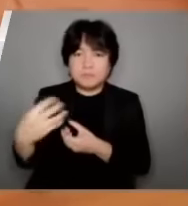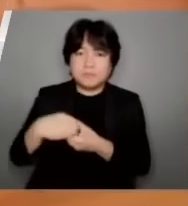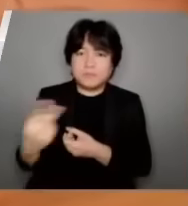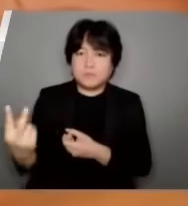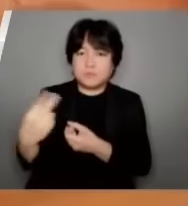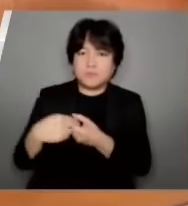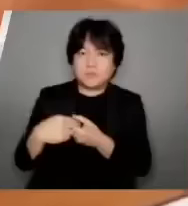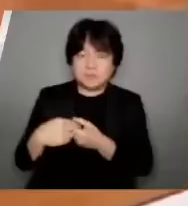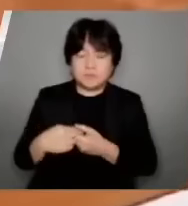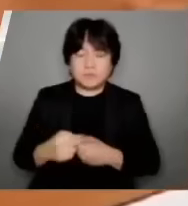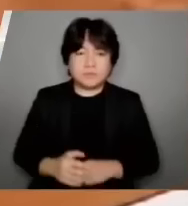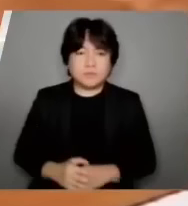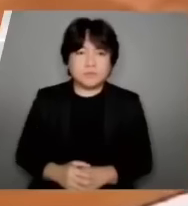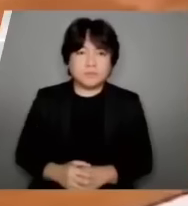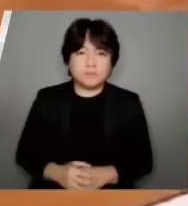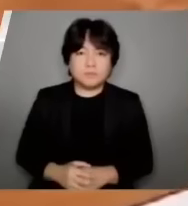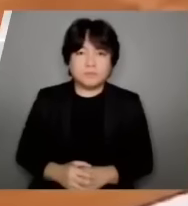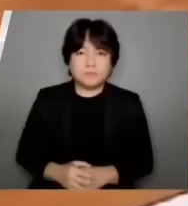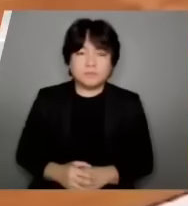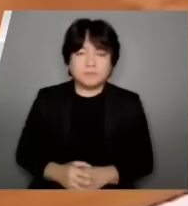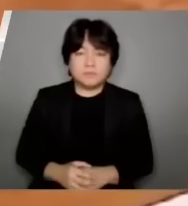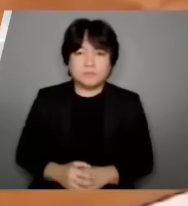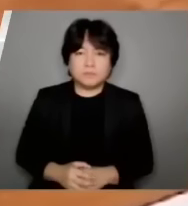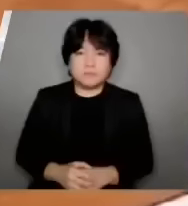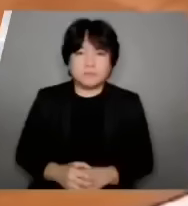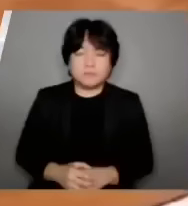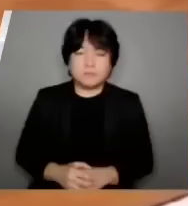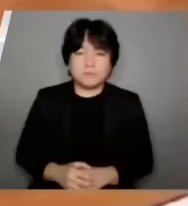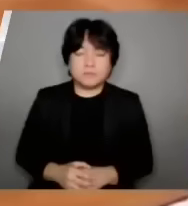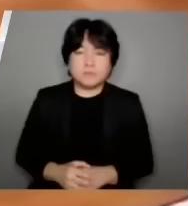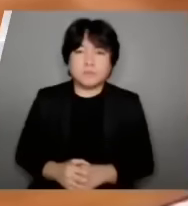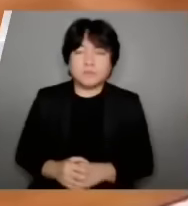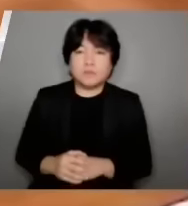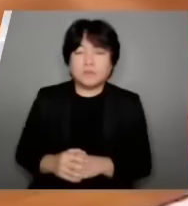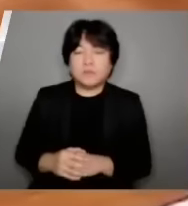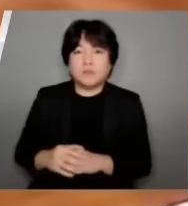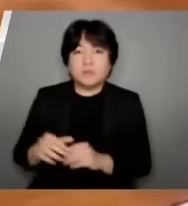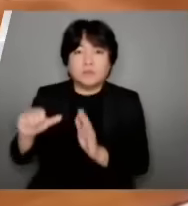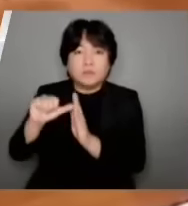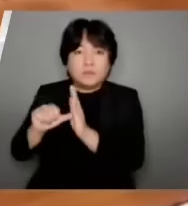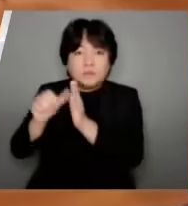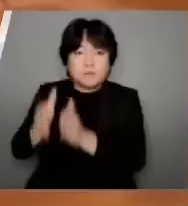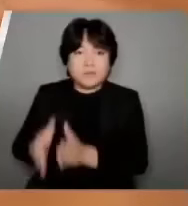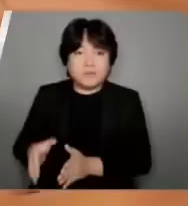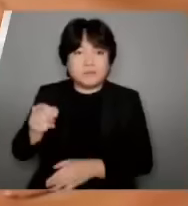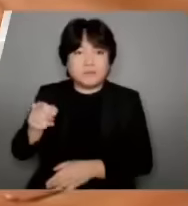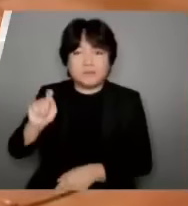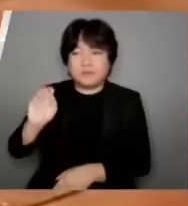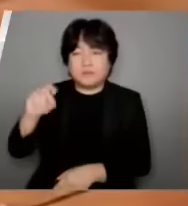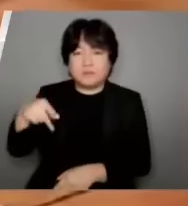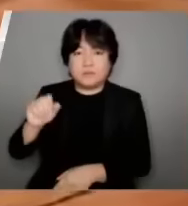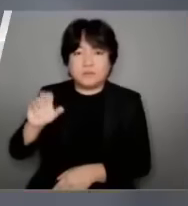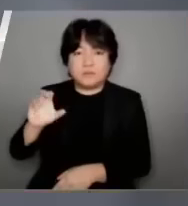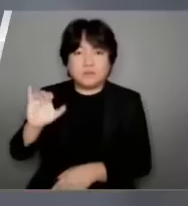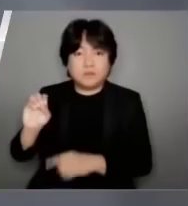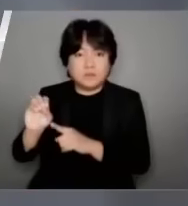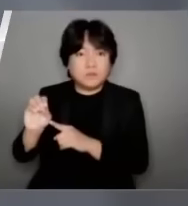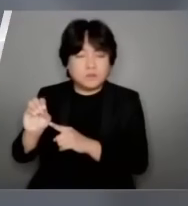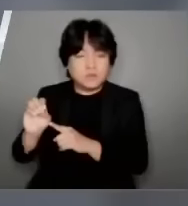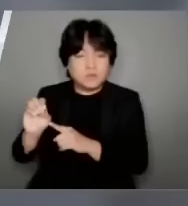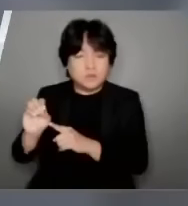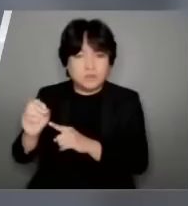Pambansa. Dumating naman si Attorney Ferdinand Tupasio ngayong gabi dito sa tanggapan ng BI. Siya ang tumatayong legal counsel ni